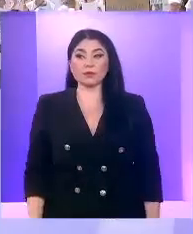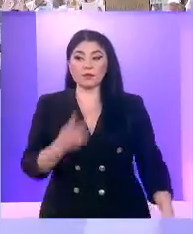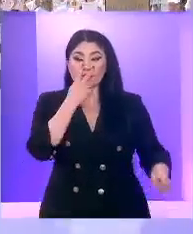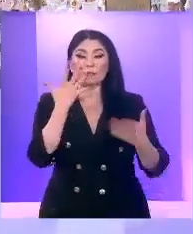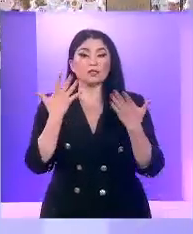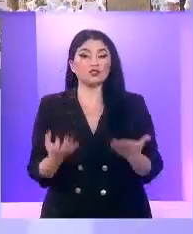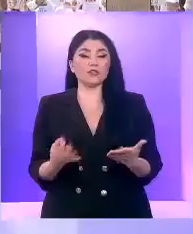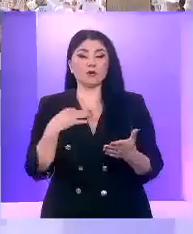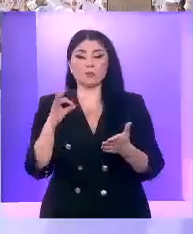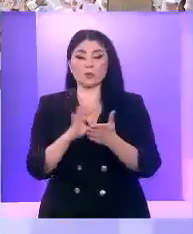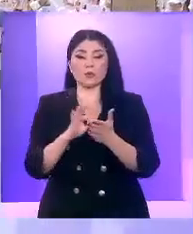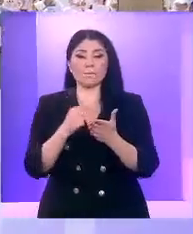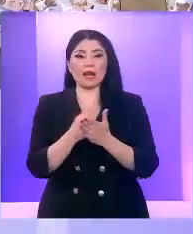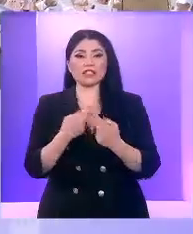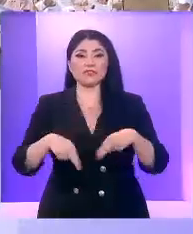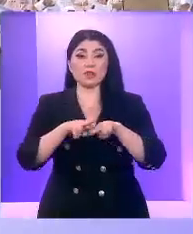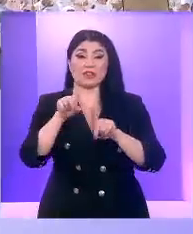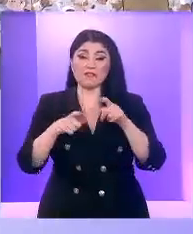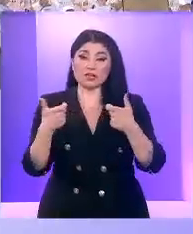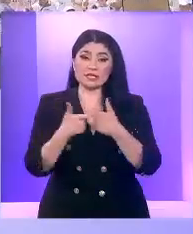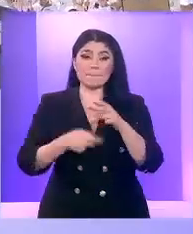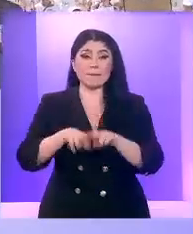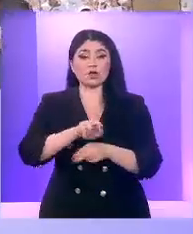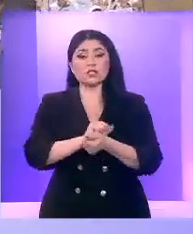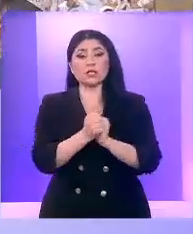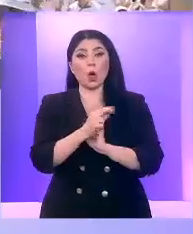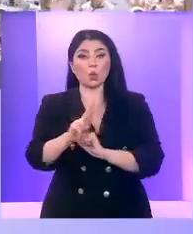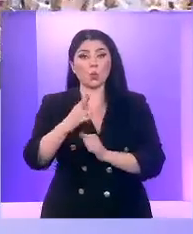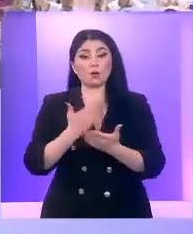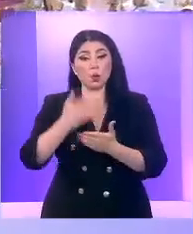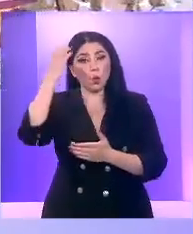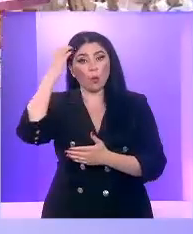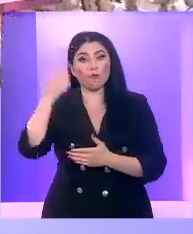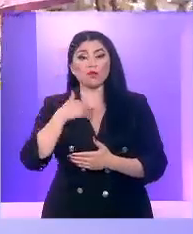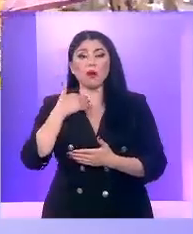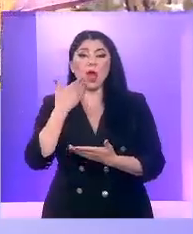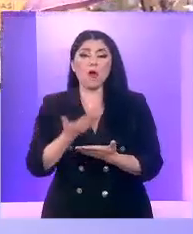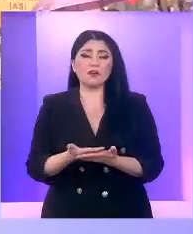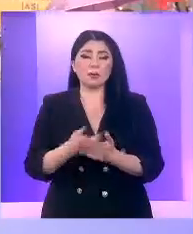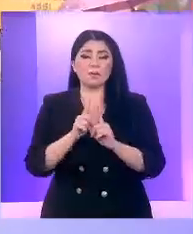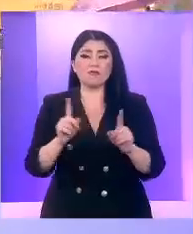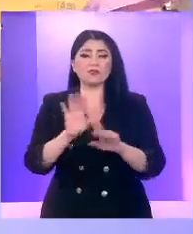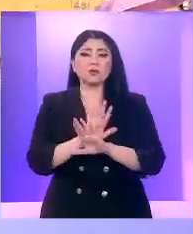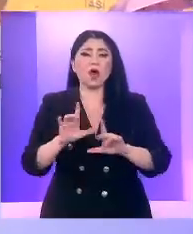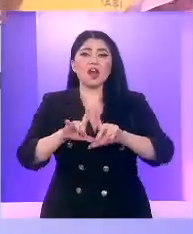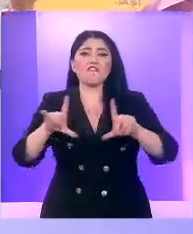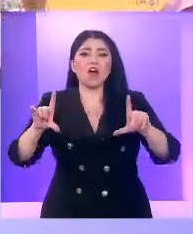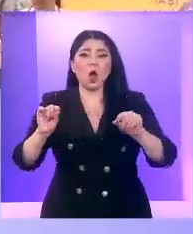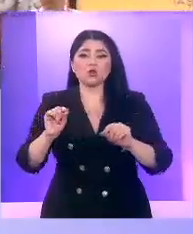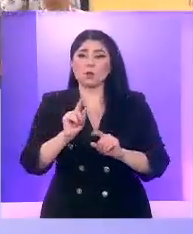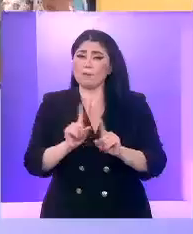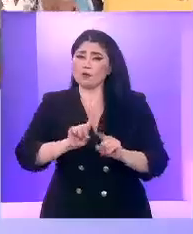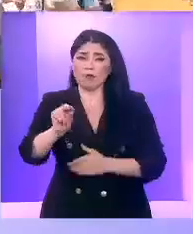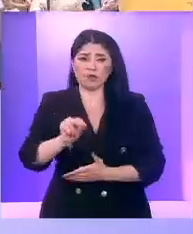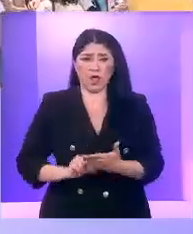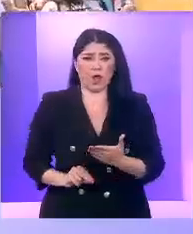ce variantă vor ajunge până la urmă, dacă vor exista majorări sau nu, pentru că guvernul le-a oferit profesorilor niște vouchere cu care aceștia nu au fost de acord.